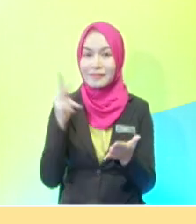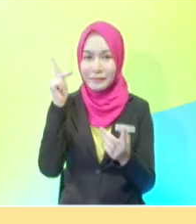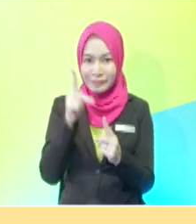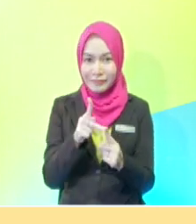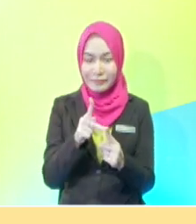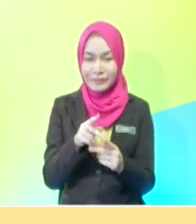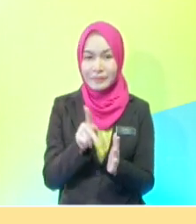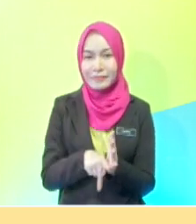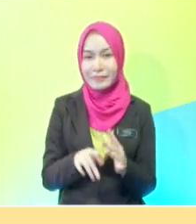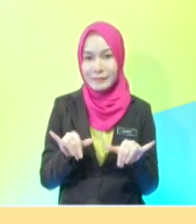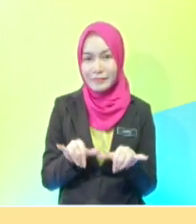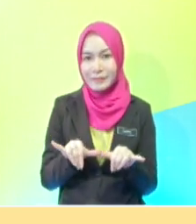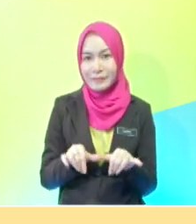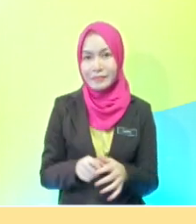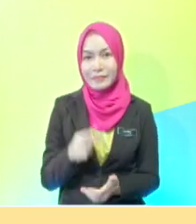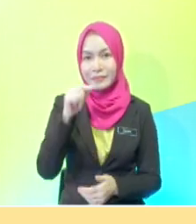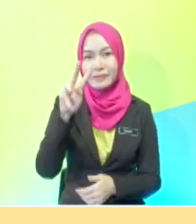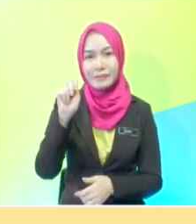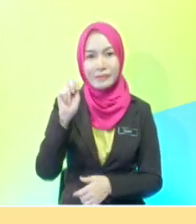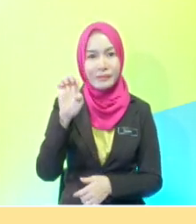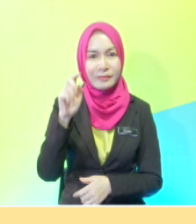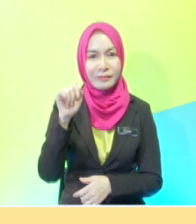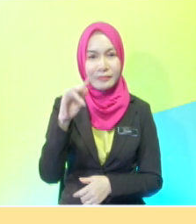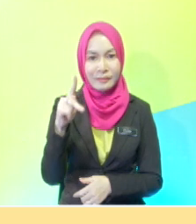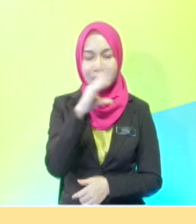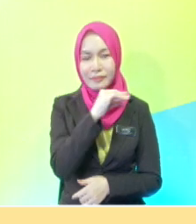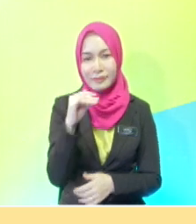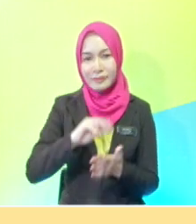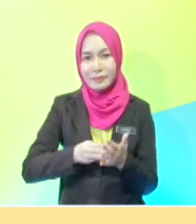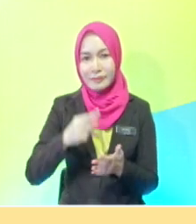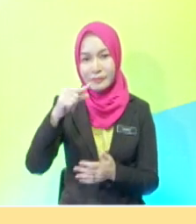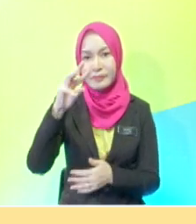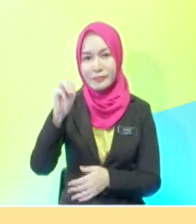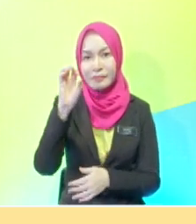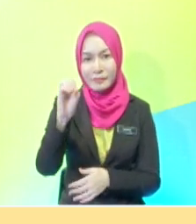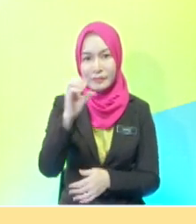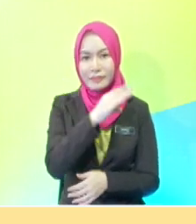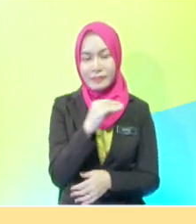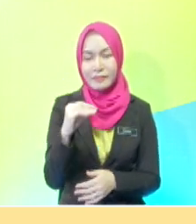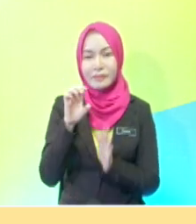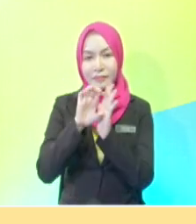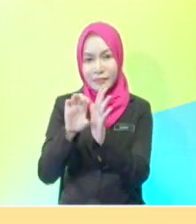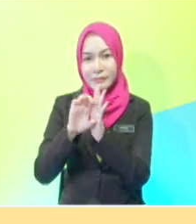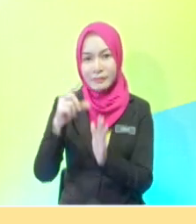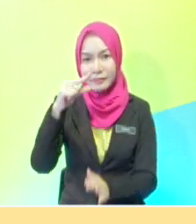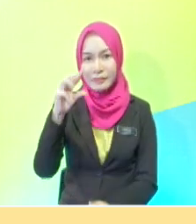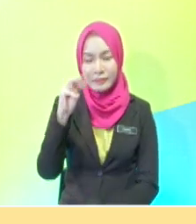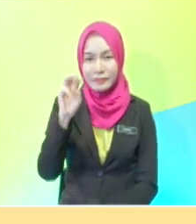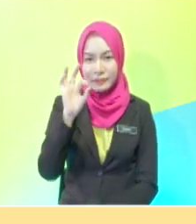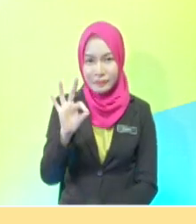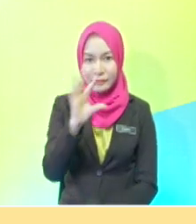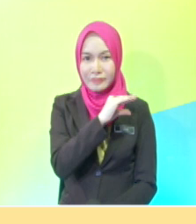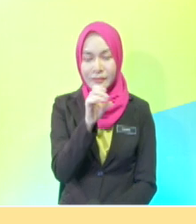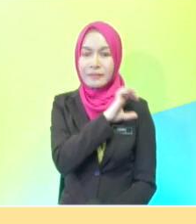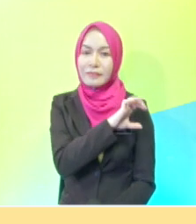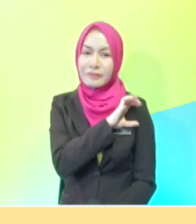kejuruan genetik dan juga maksud jmo seterusnya contoh-contoh jmf dan juga ciri-ciri